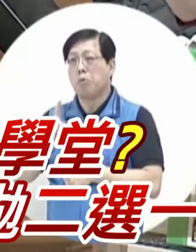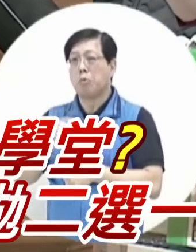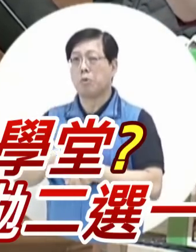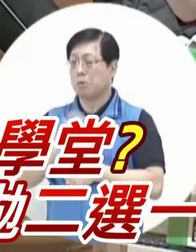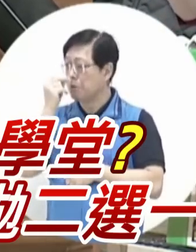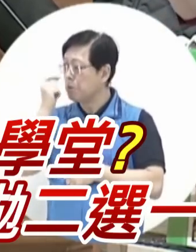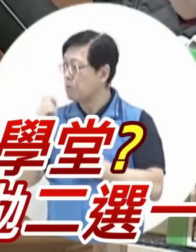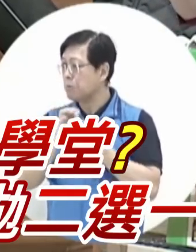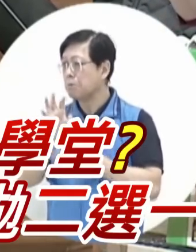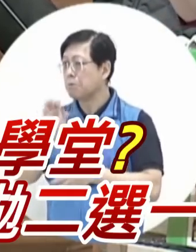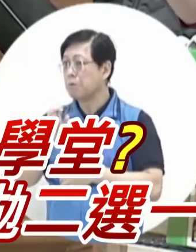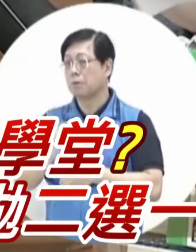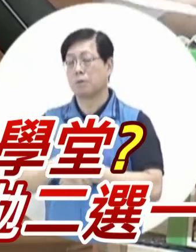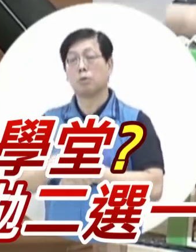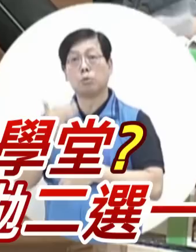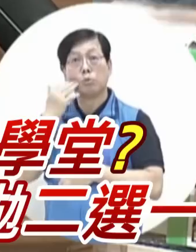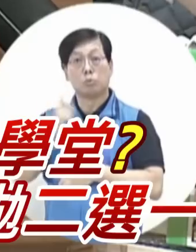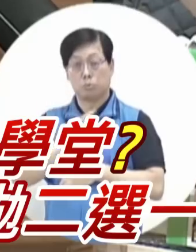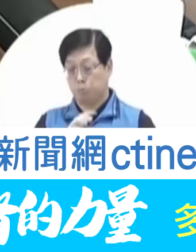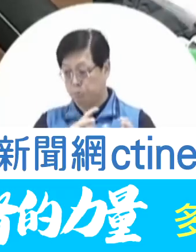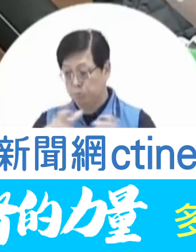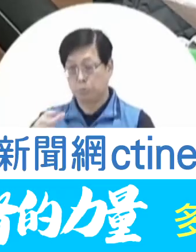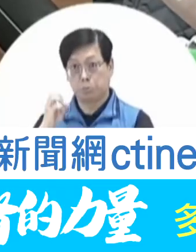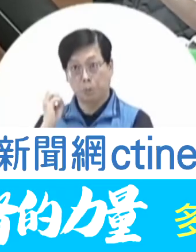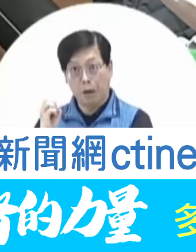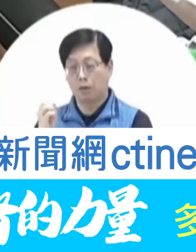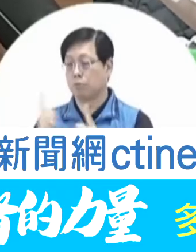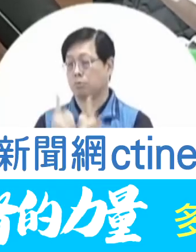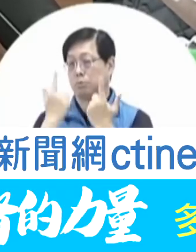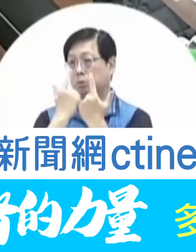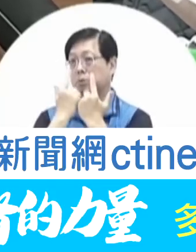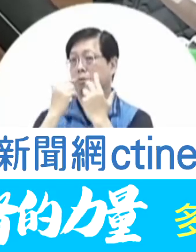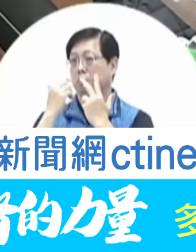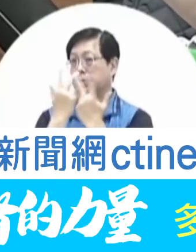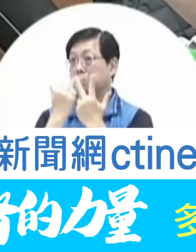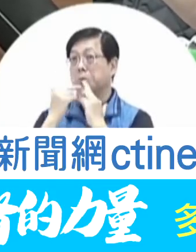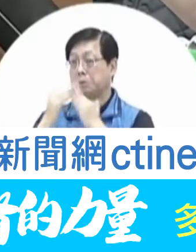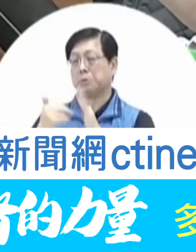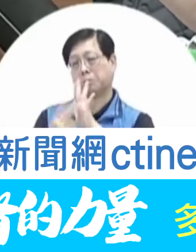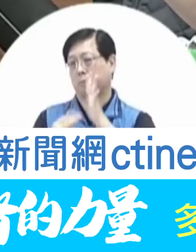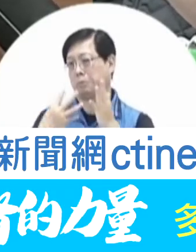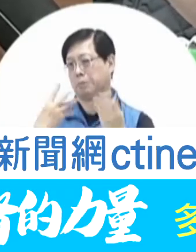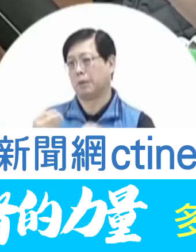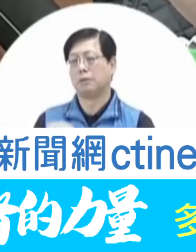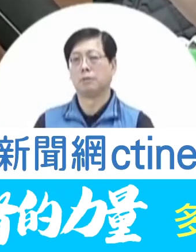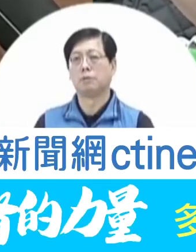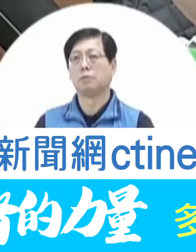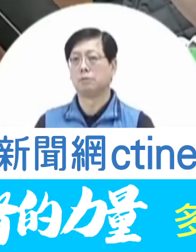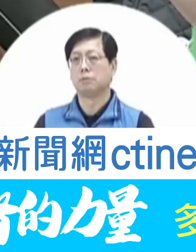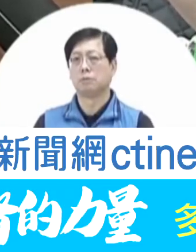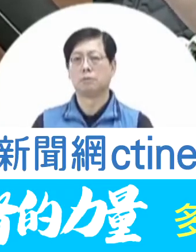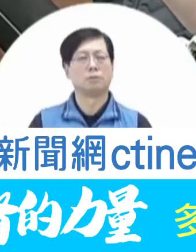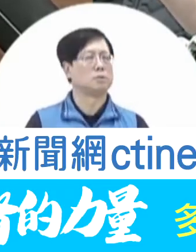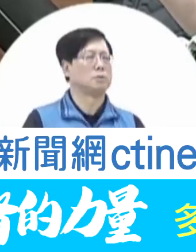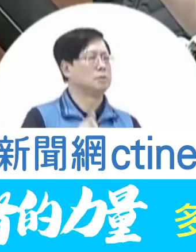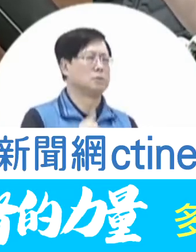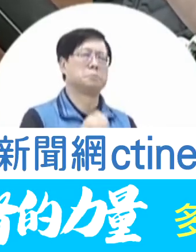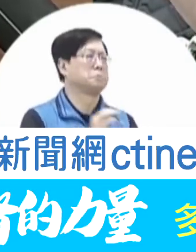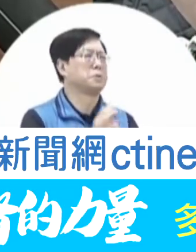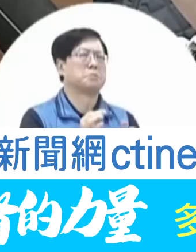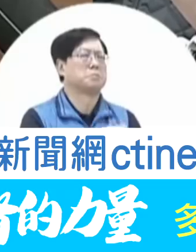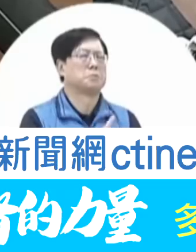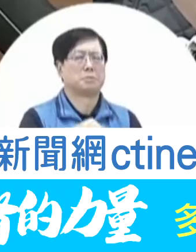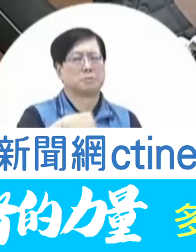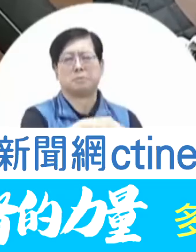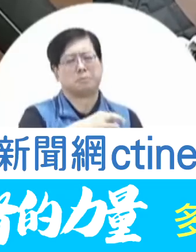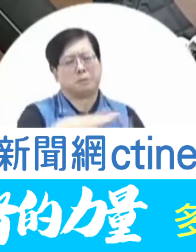的关系？如果你的国际观零分，对新北市民都讲不清楚的话，如果说你有什么想法，只会跟三岁小孩